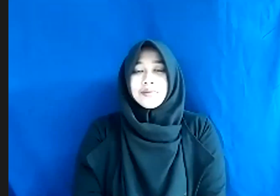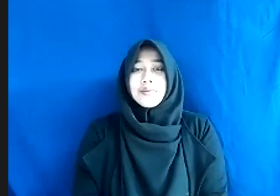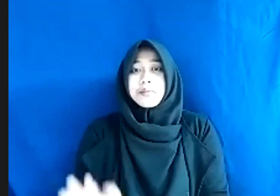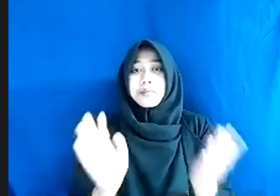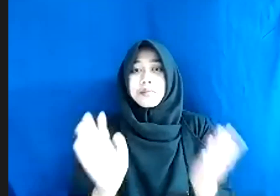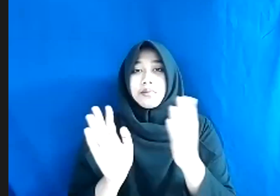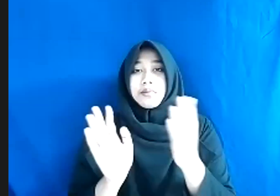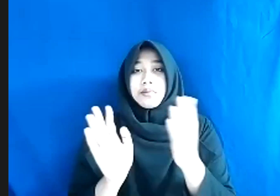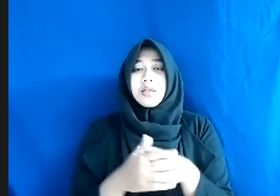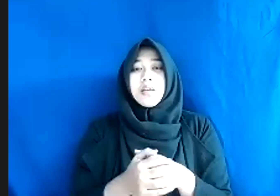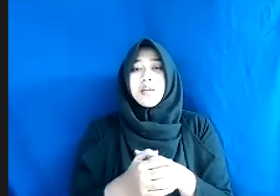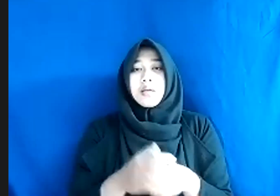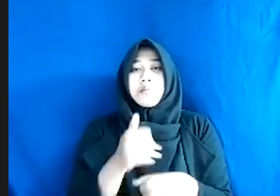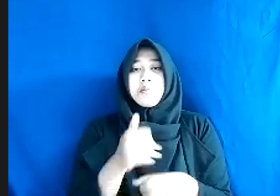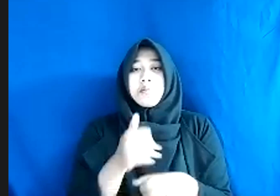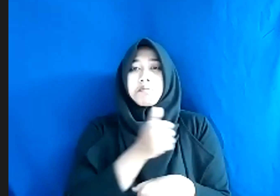Terima kasih.